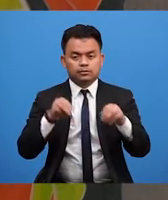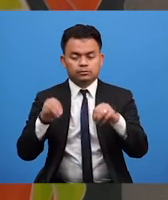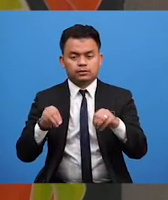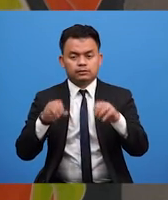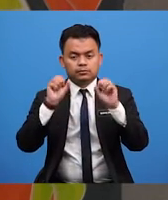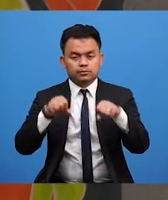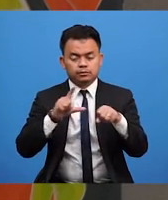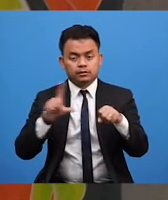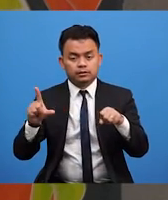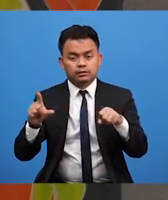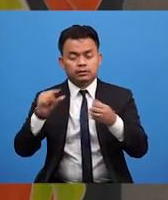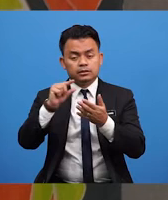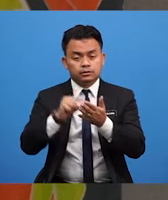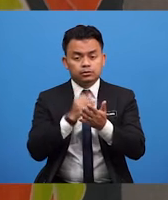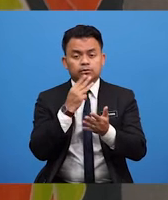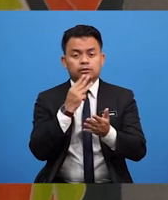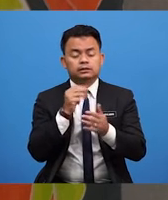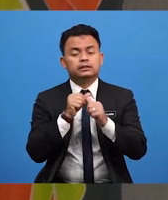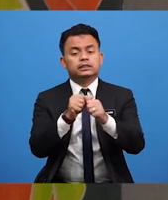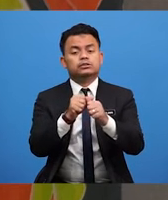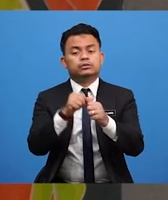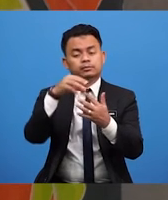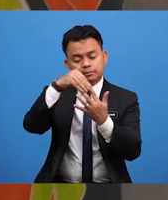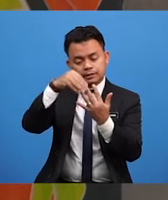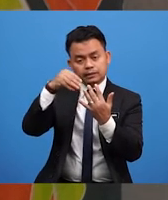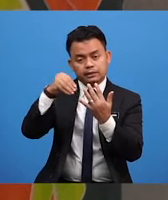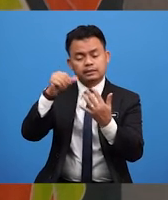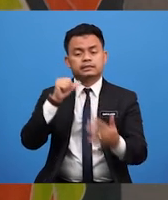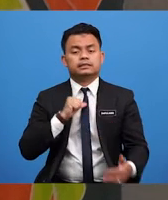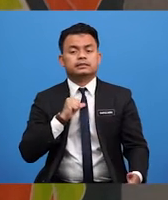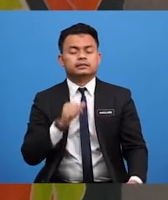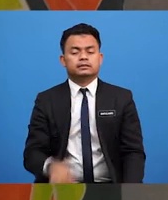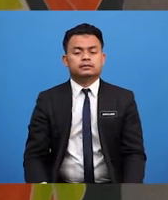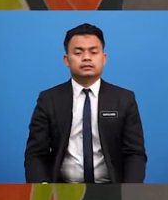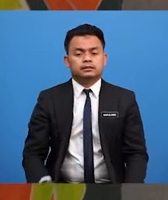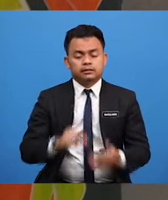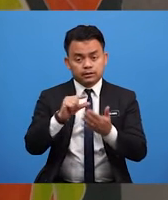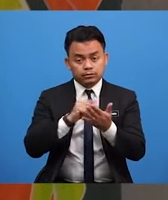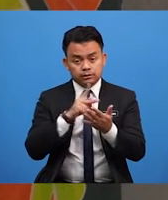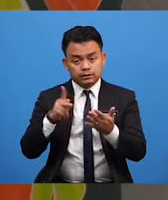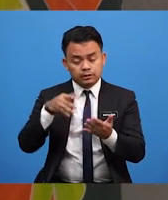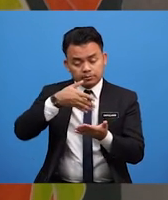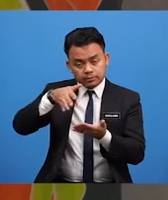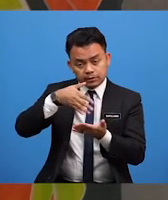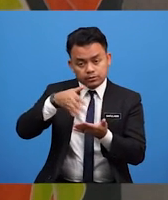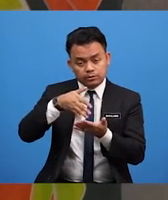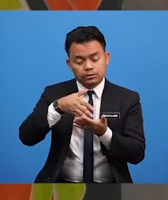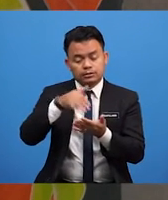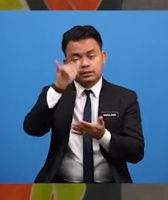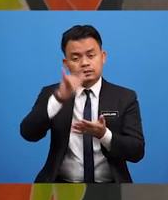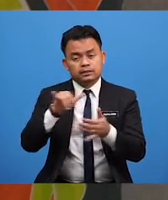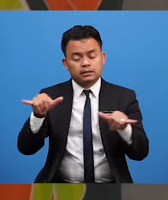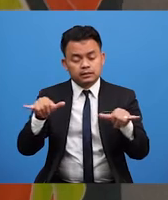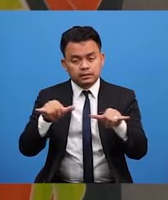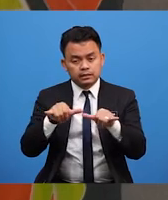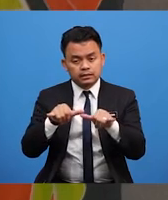Murid-murid bolehlah menggunakan warna mengikut pilihan masing-masing. Gunakan berus besar sederhana